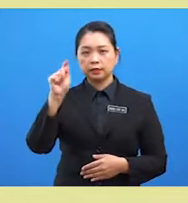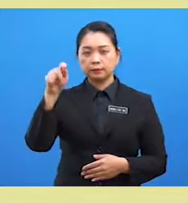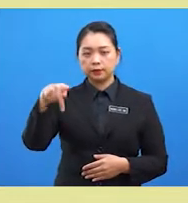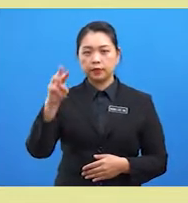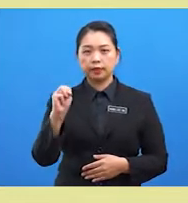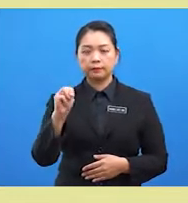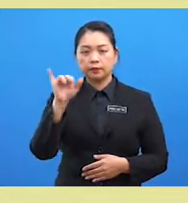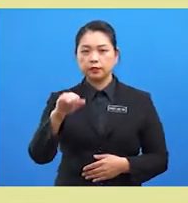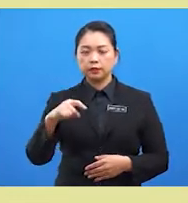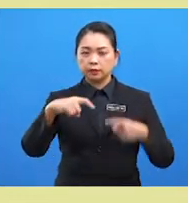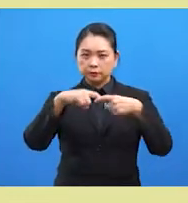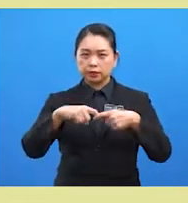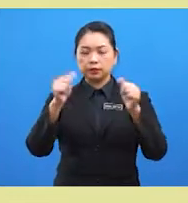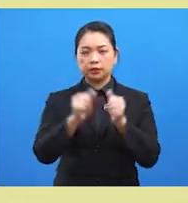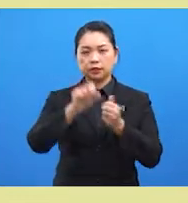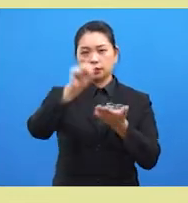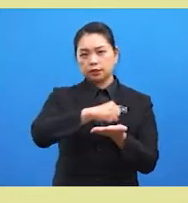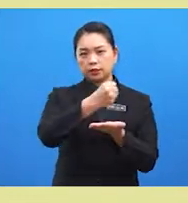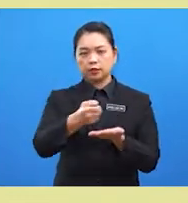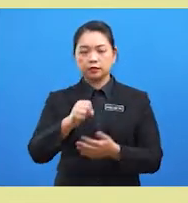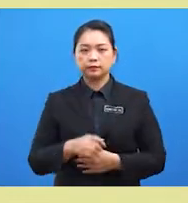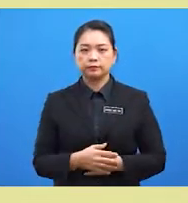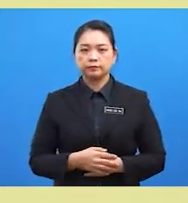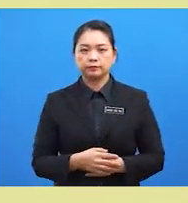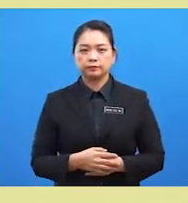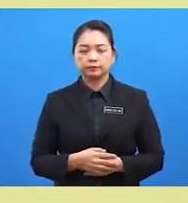yang berkait dengan syair.